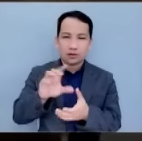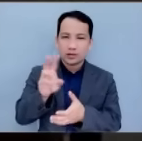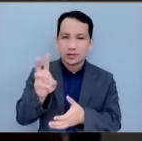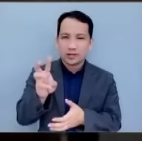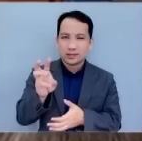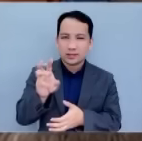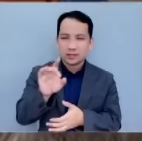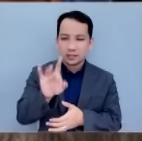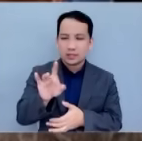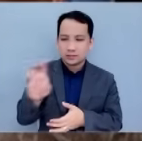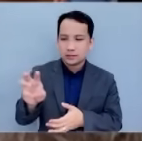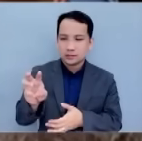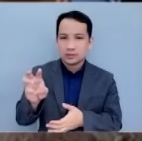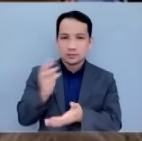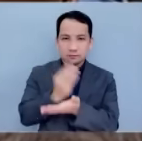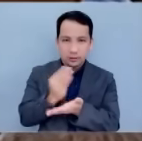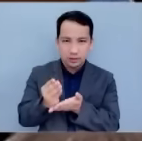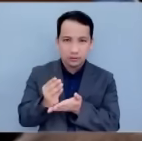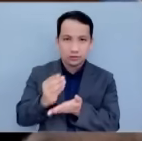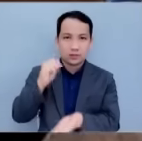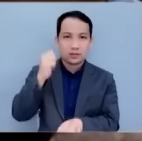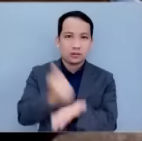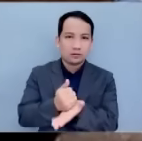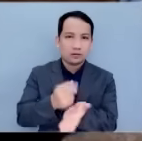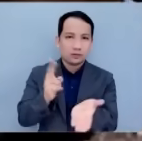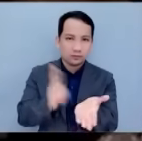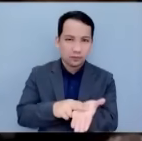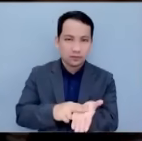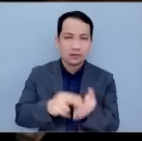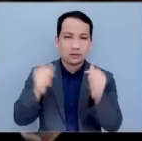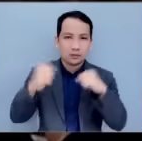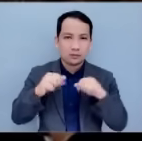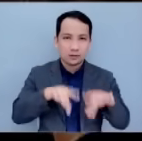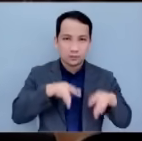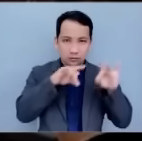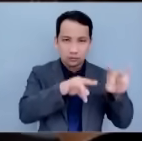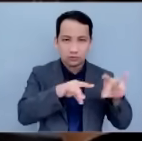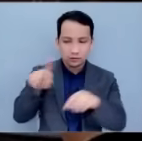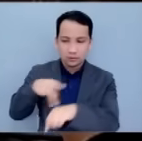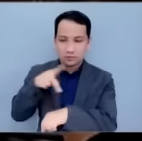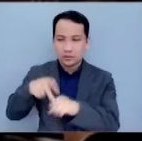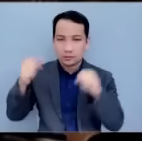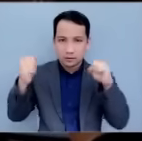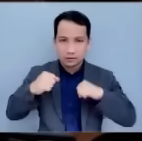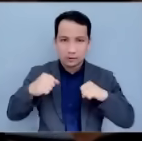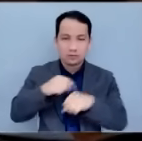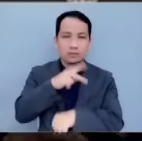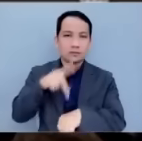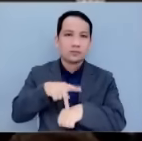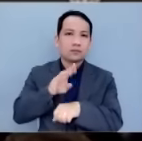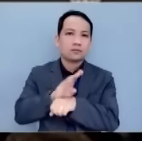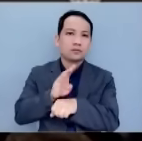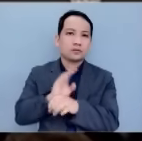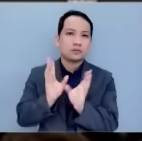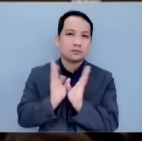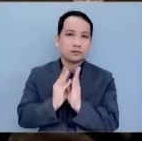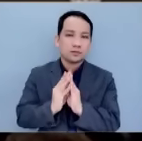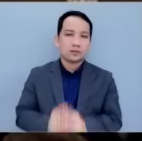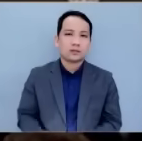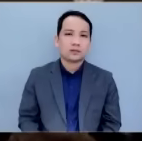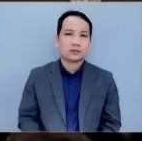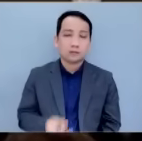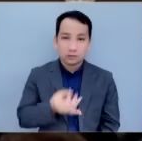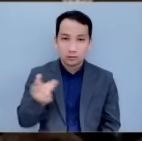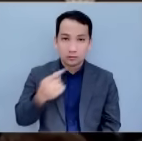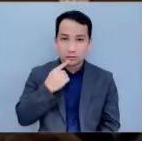billion pesos ang naselyuhan ng Pilipinas at Australia sa katatapos lang na Philippine Business Forum. Ilan dito ay para sa